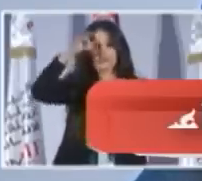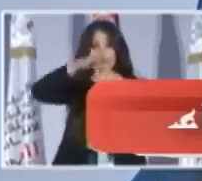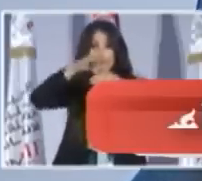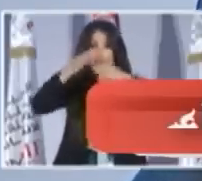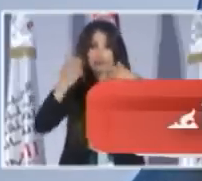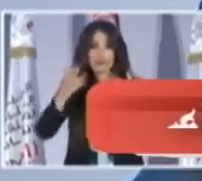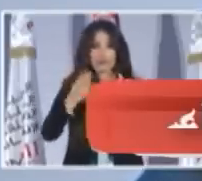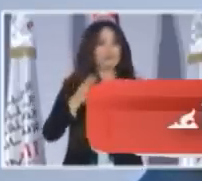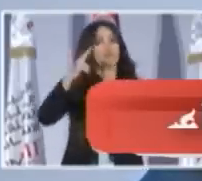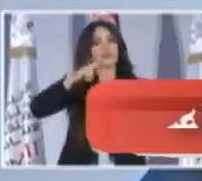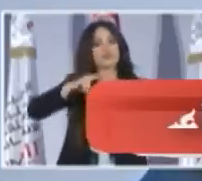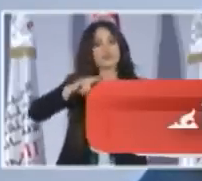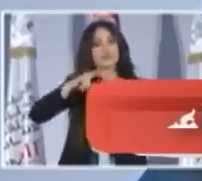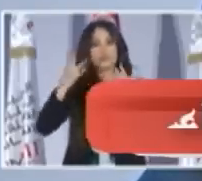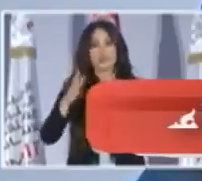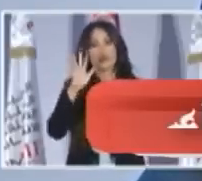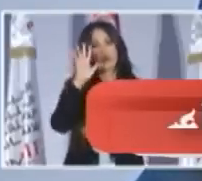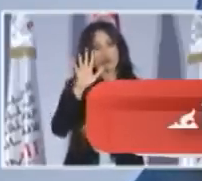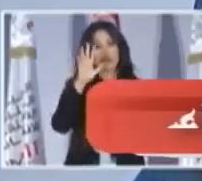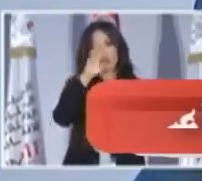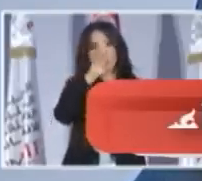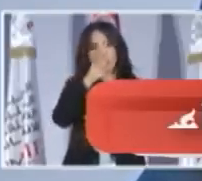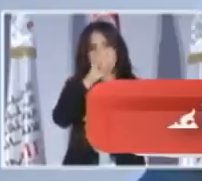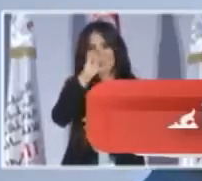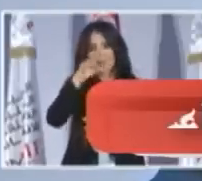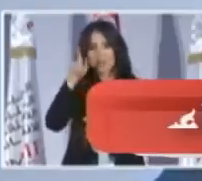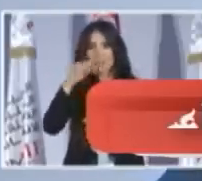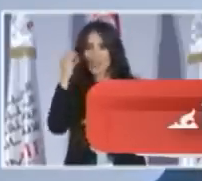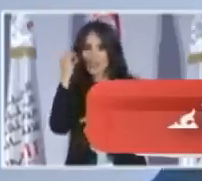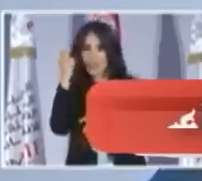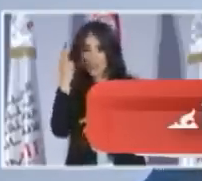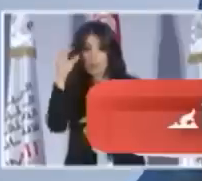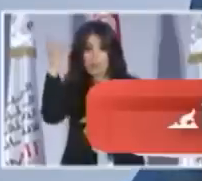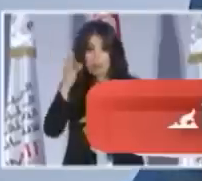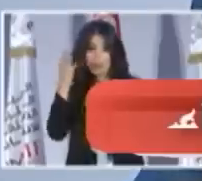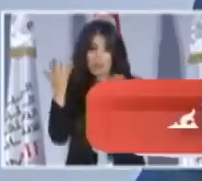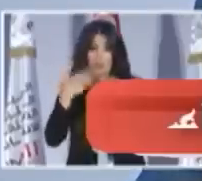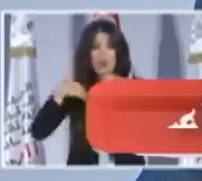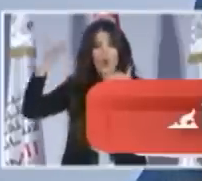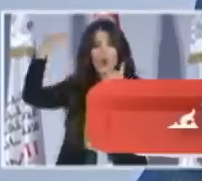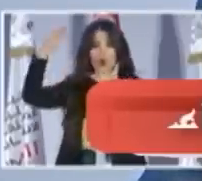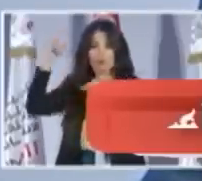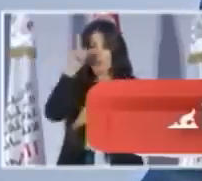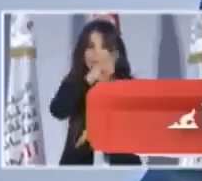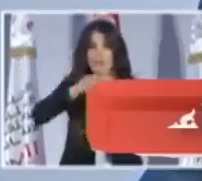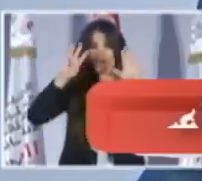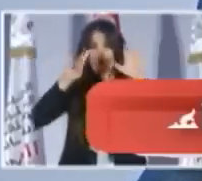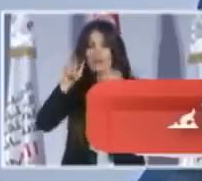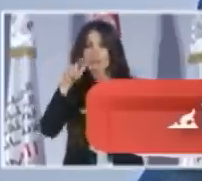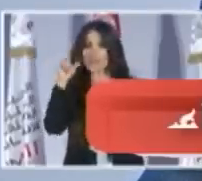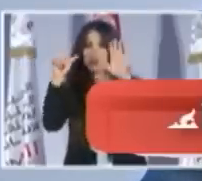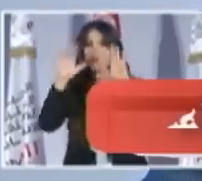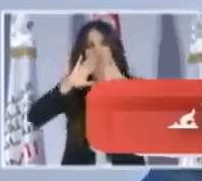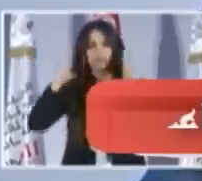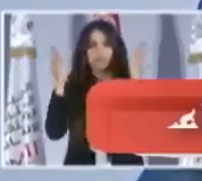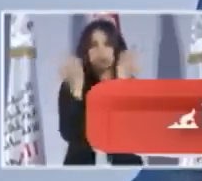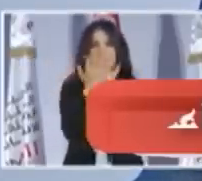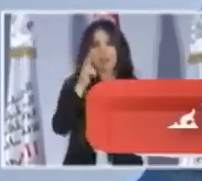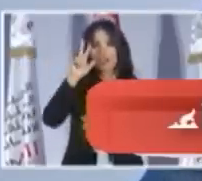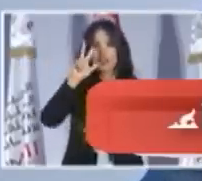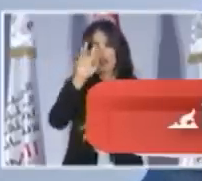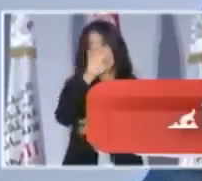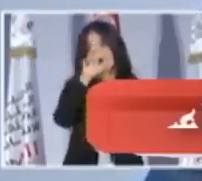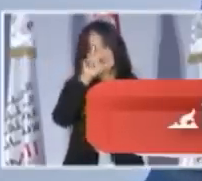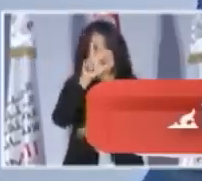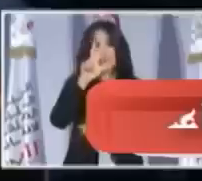يعني في الداخل وخمسه واربعين فاصل اثنين بالمائه في الخارج الفصل 7 يعني المعدل الاجمالي ثلاثه واربعين فصل